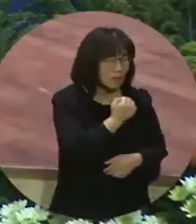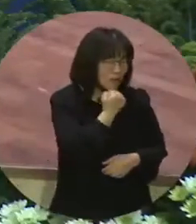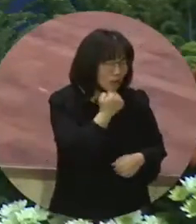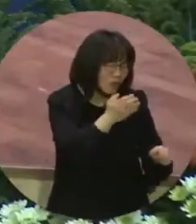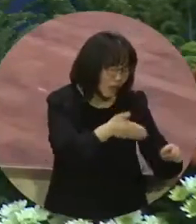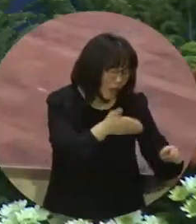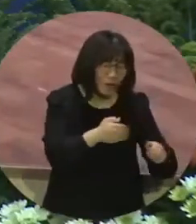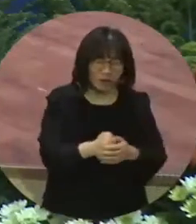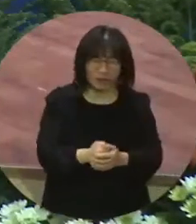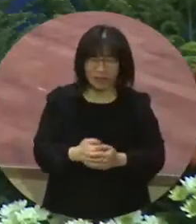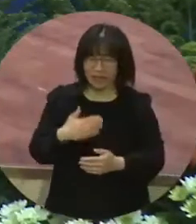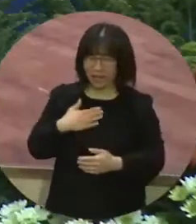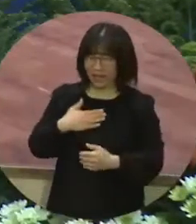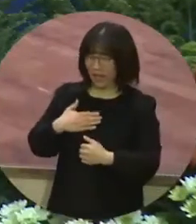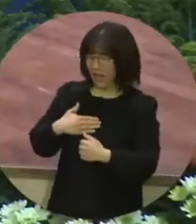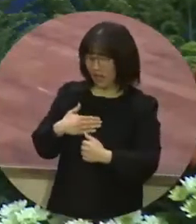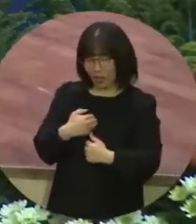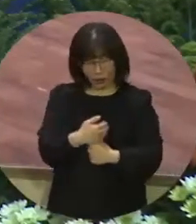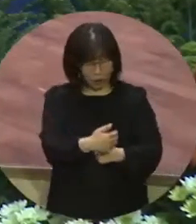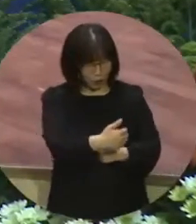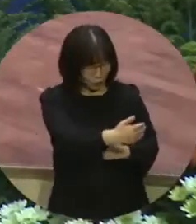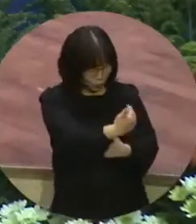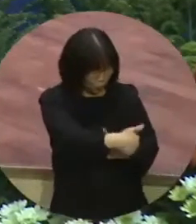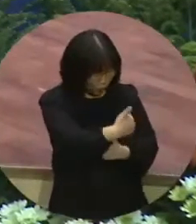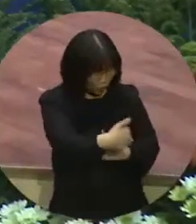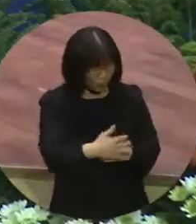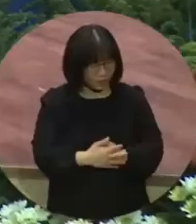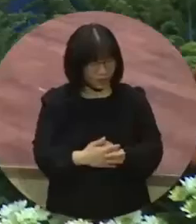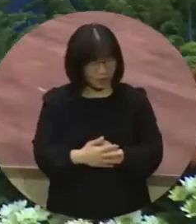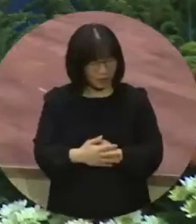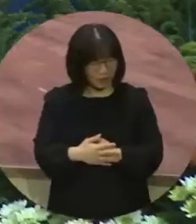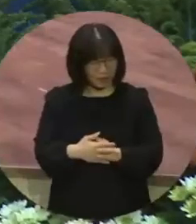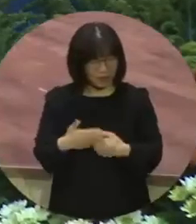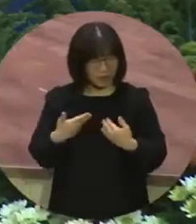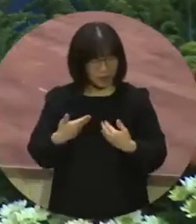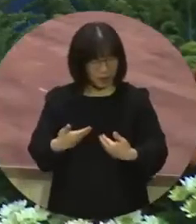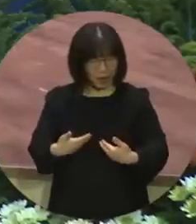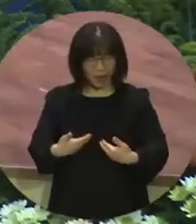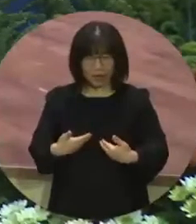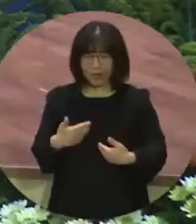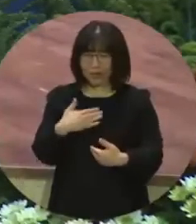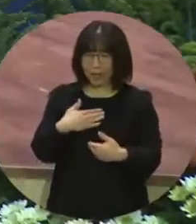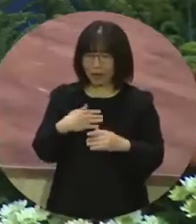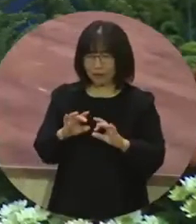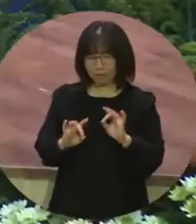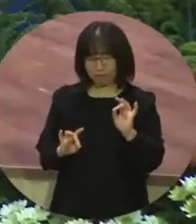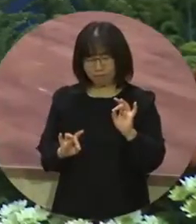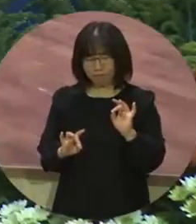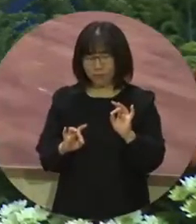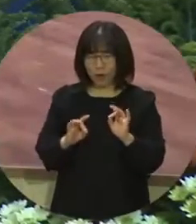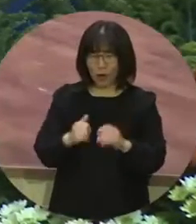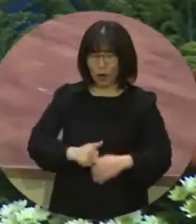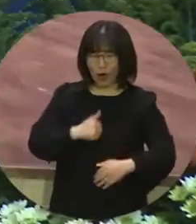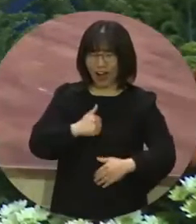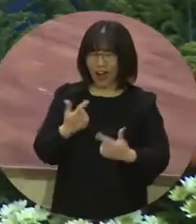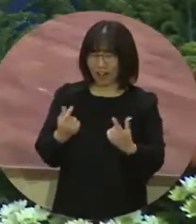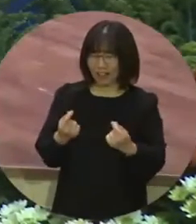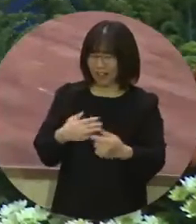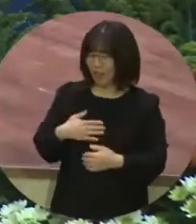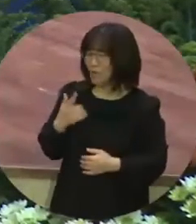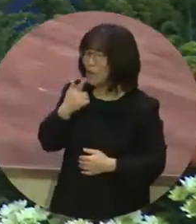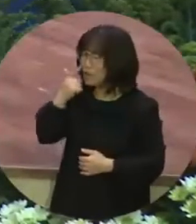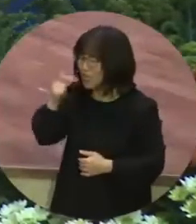웃으세요. 그 내가 일부러 안 웃고 가만히 있으면 얼굴이 이렇게 화난 것이 있잖아요. 있으니까